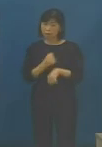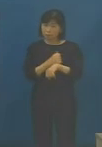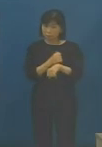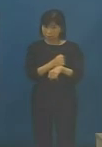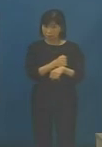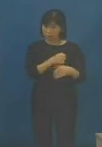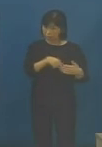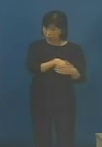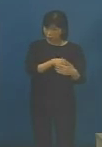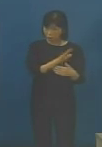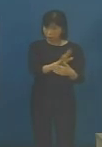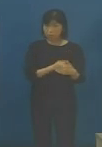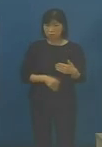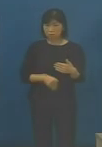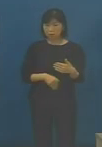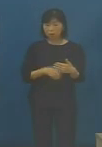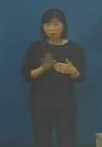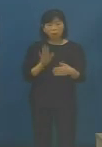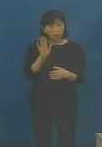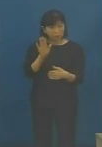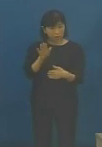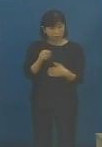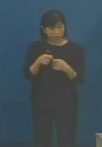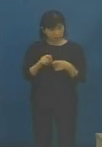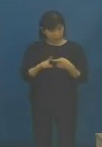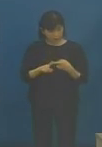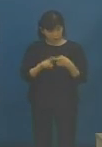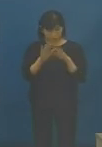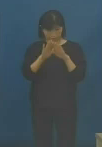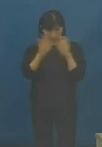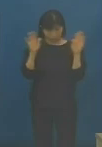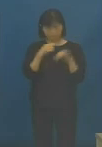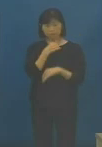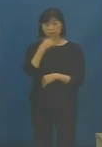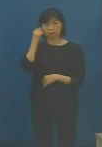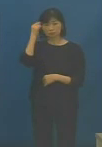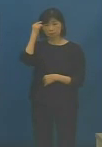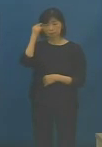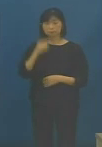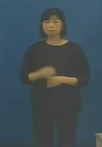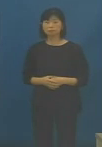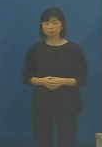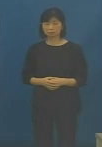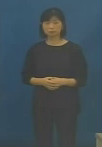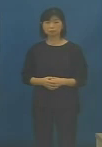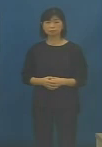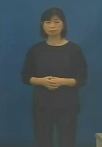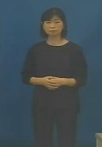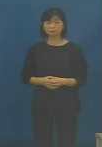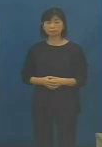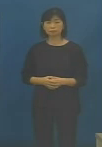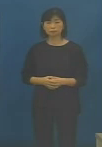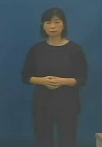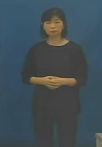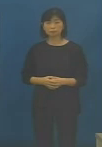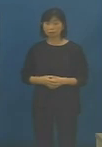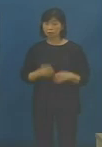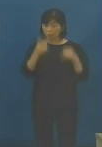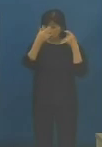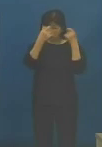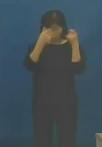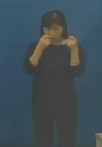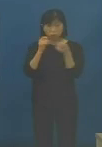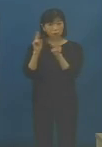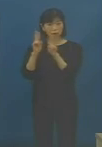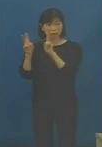ことに具体的に今入っていこうということにいたします。それから、大学や企業